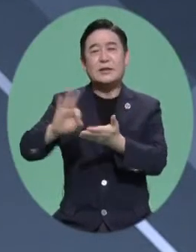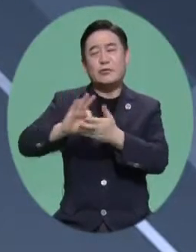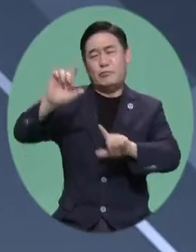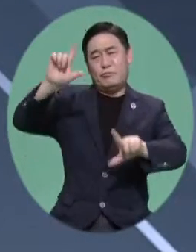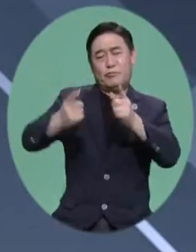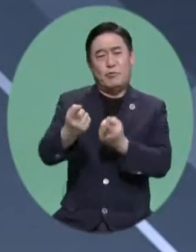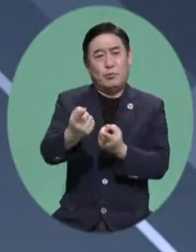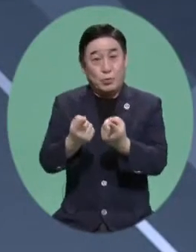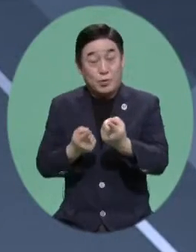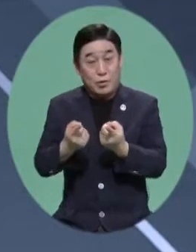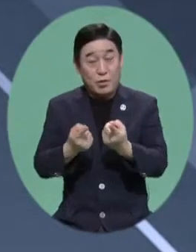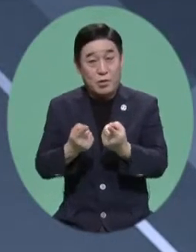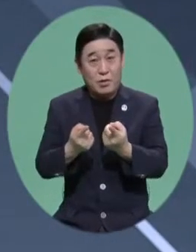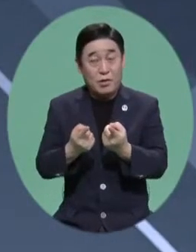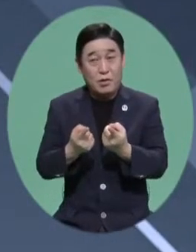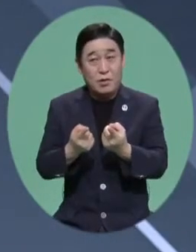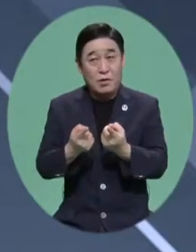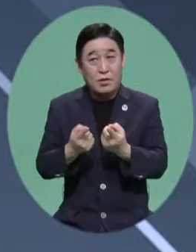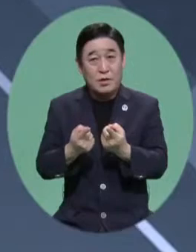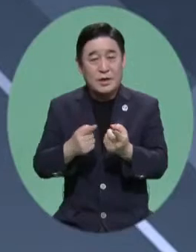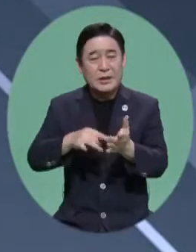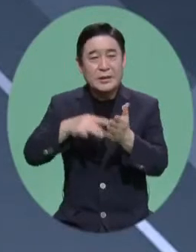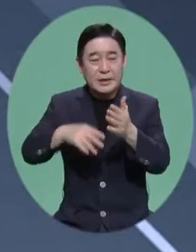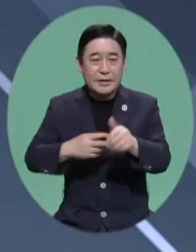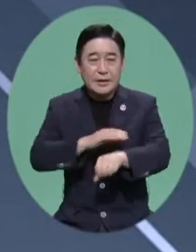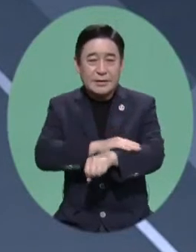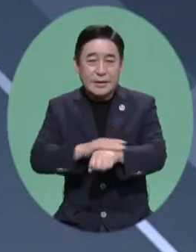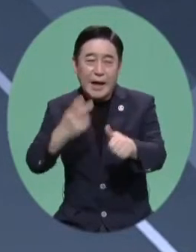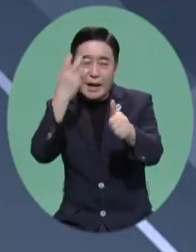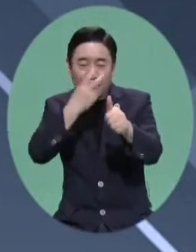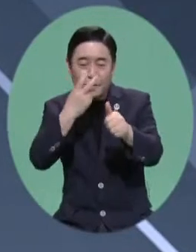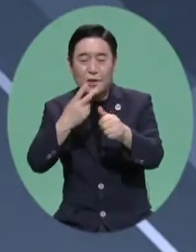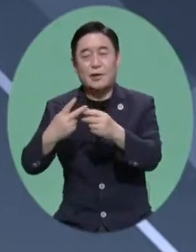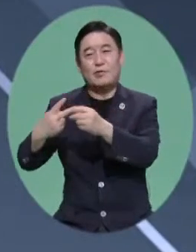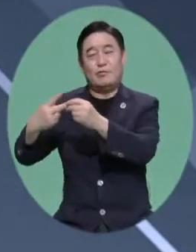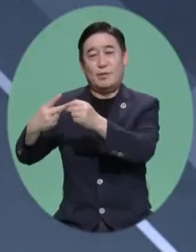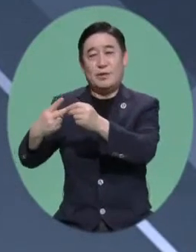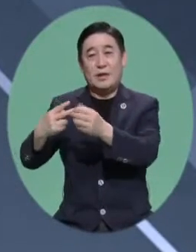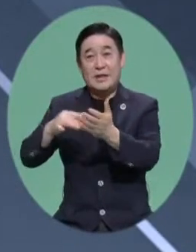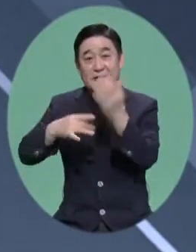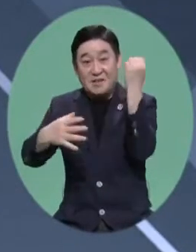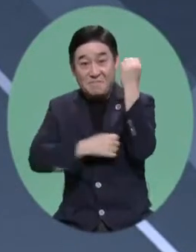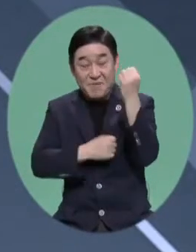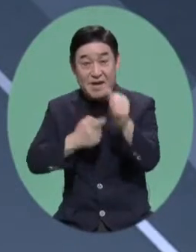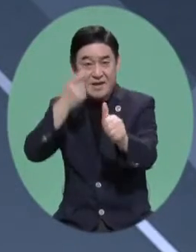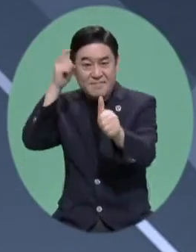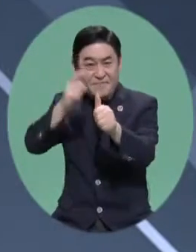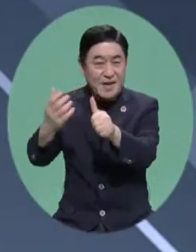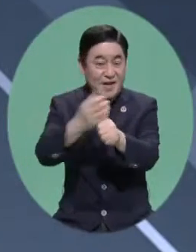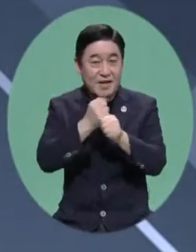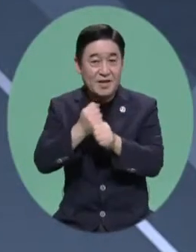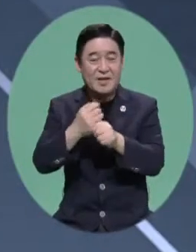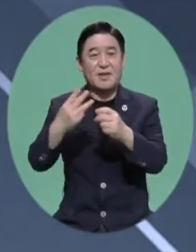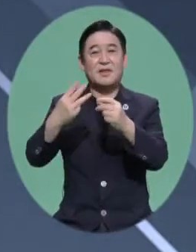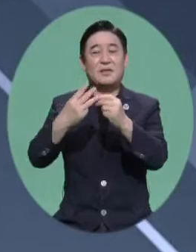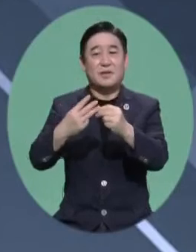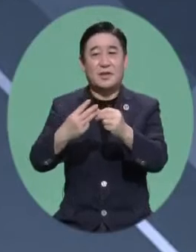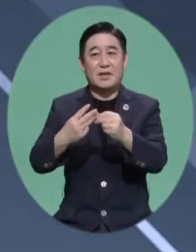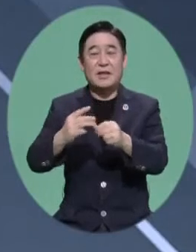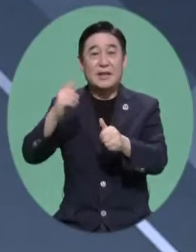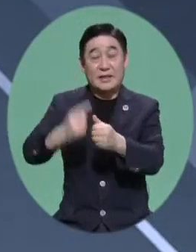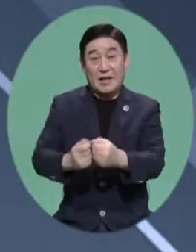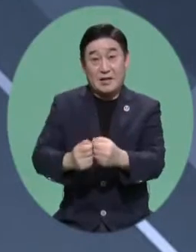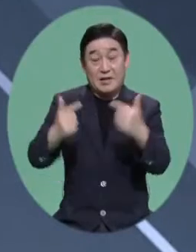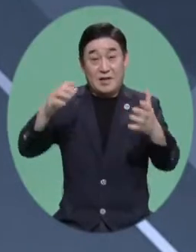조정과 같은 세원 관리입니다 두번째로 탈세를 확실하게 잡겠습니다 세번째 야연